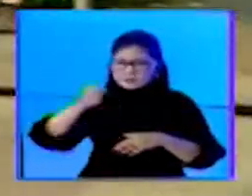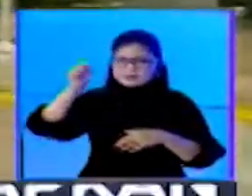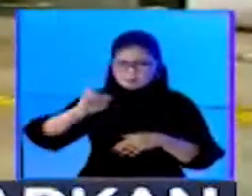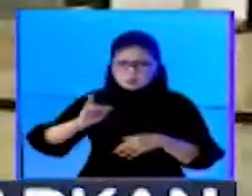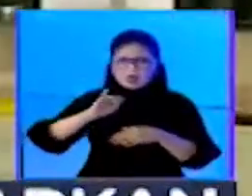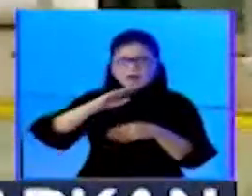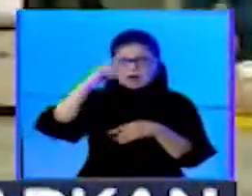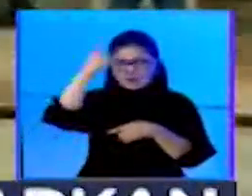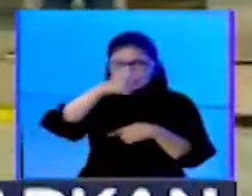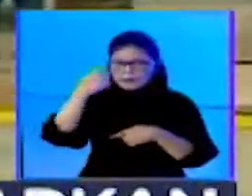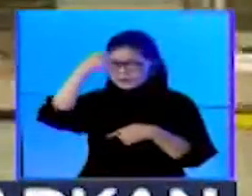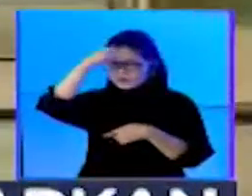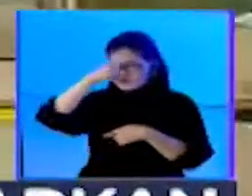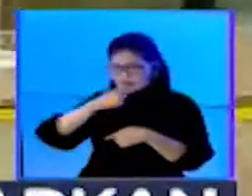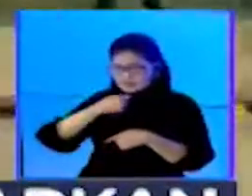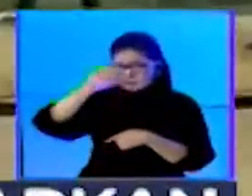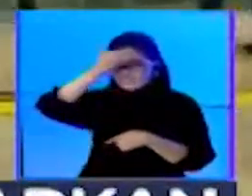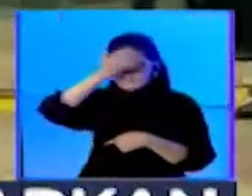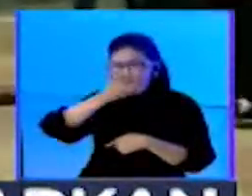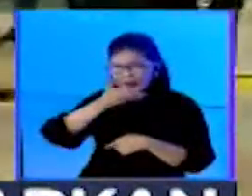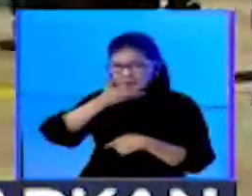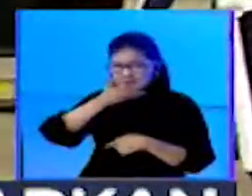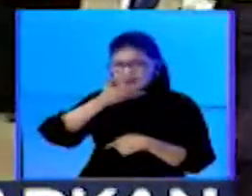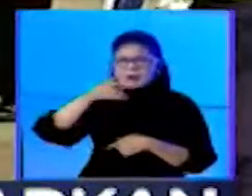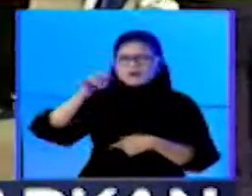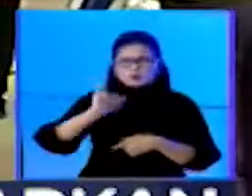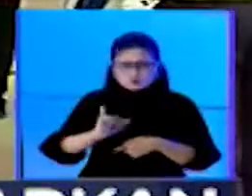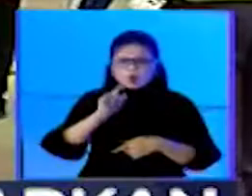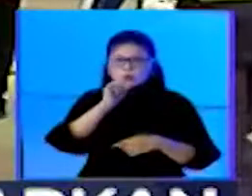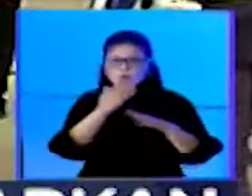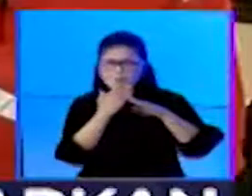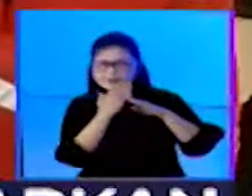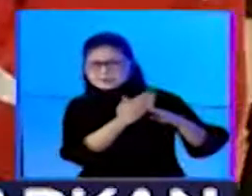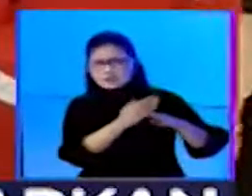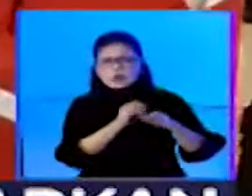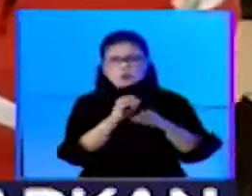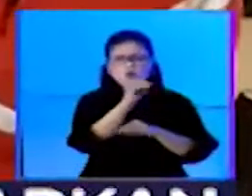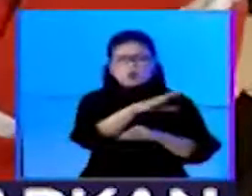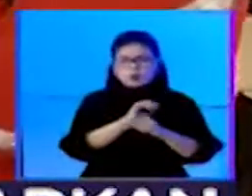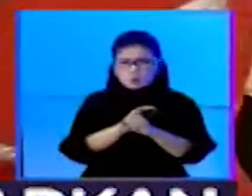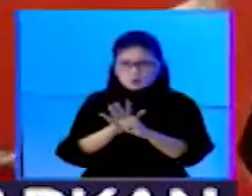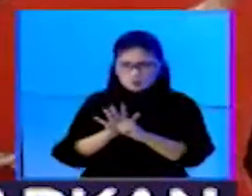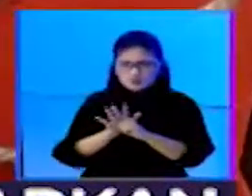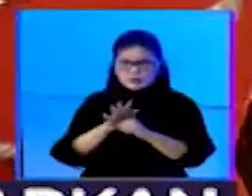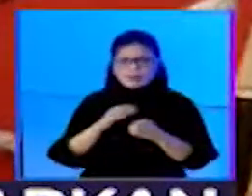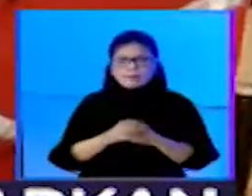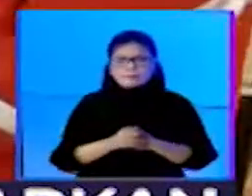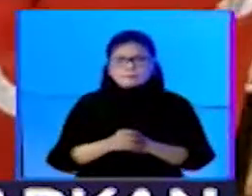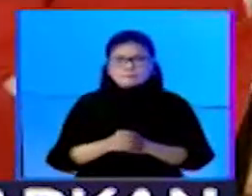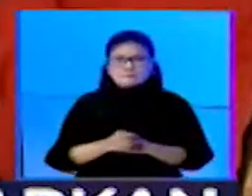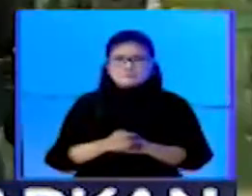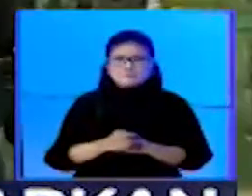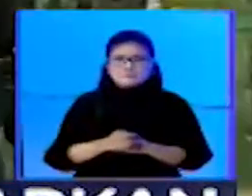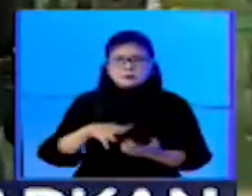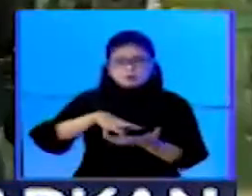facial dan juga masker untuk mencegah penularan virus Corona sejumlah pusat perbelanjaan di bu kota mulai